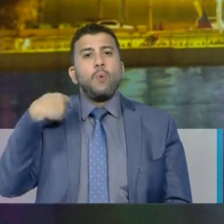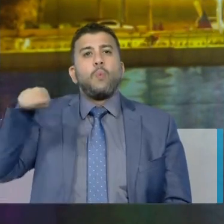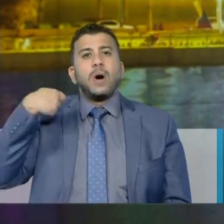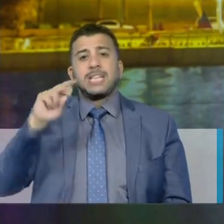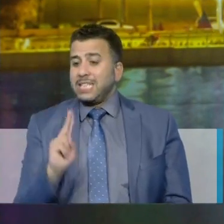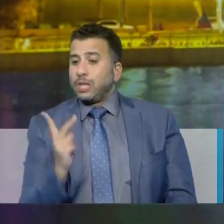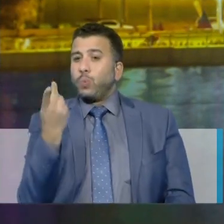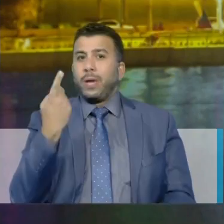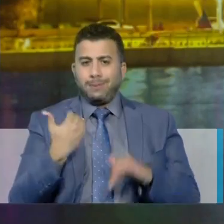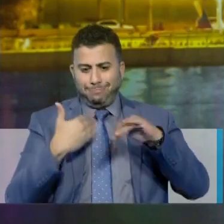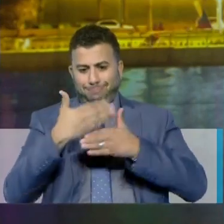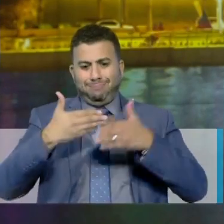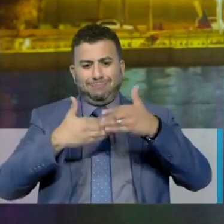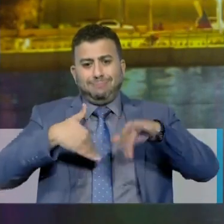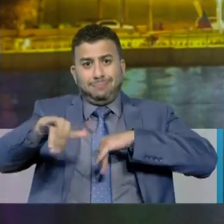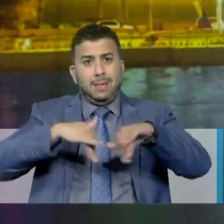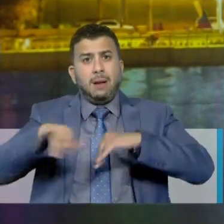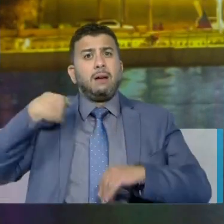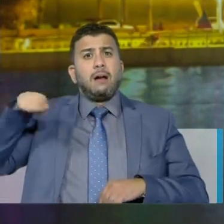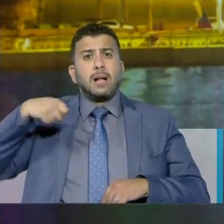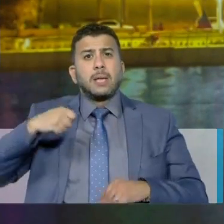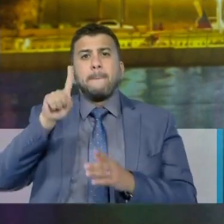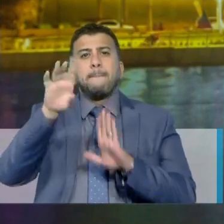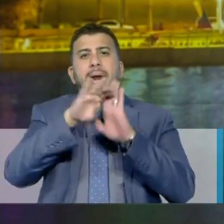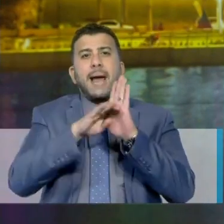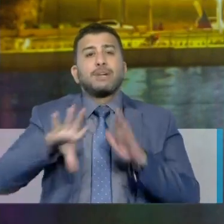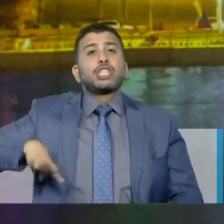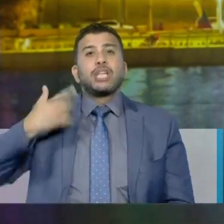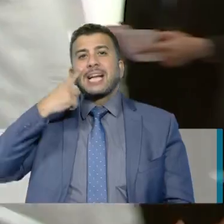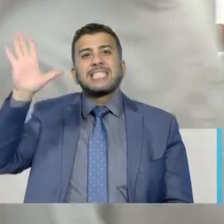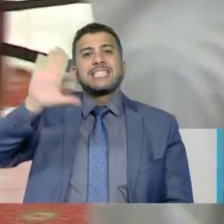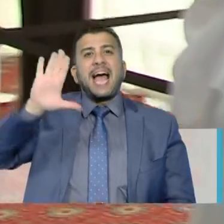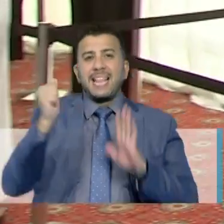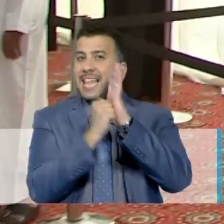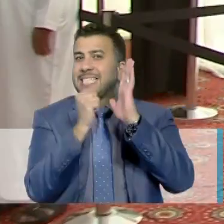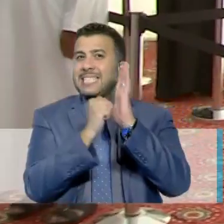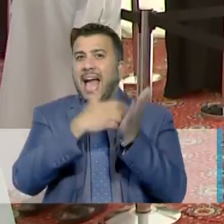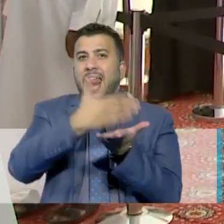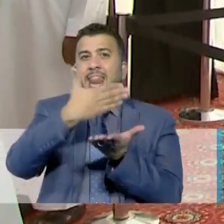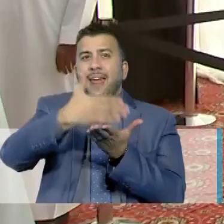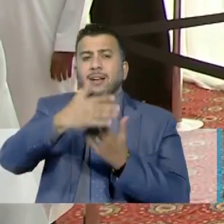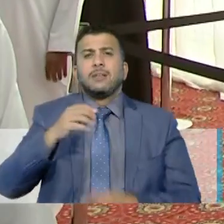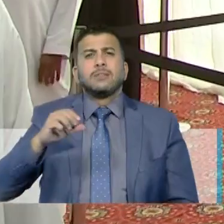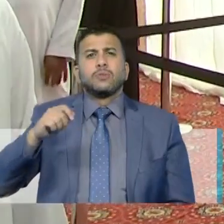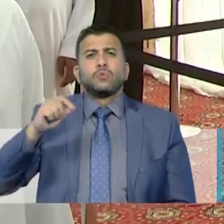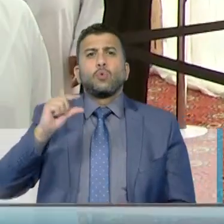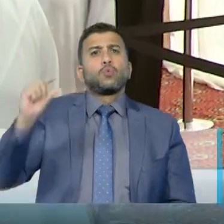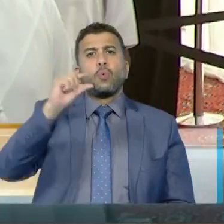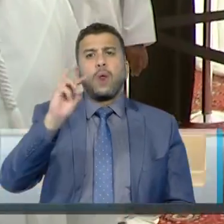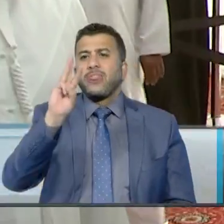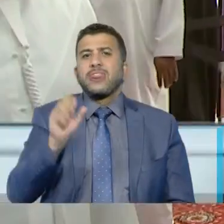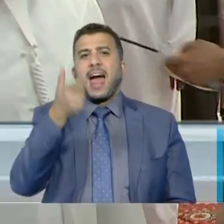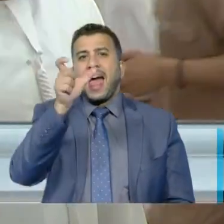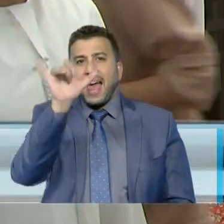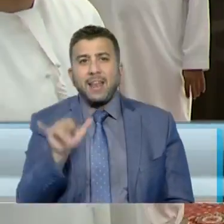وزير تطوير البنية التحتية رئيس مجلس إدارة برنامج الشيخ زايد للإسكان، ومعالي الدكتور ثاني الزيودي وزير التغير